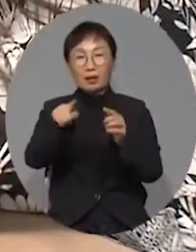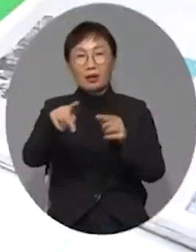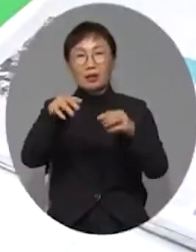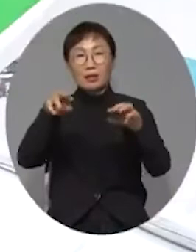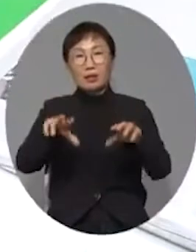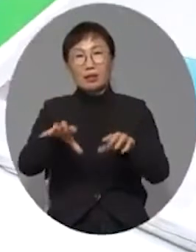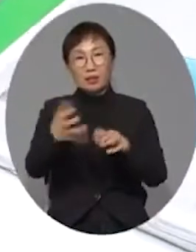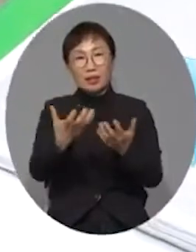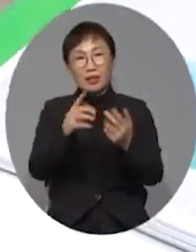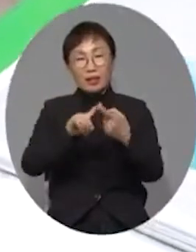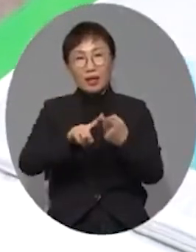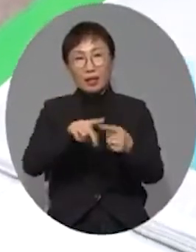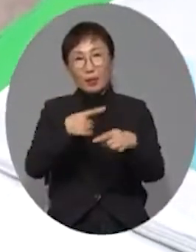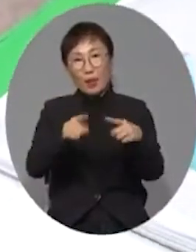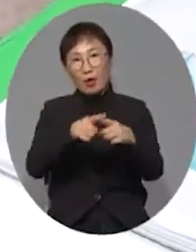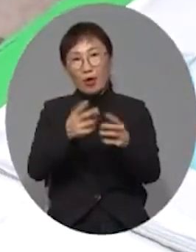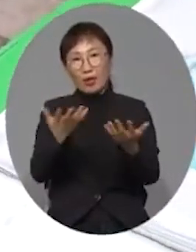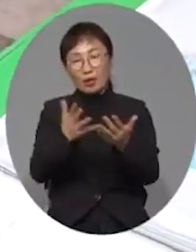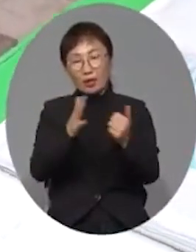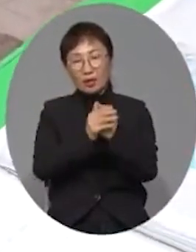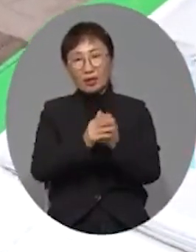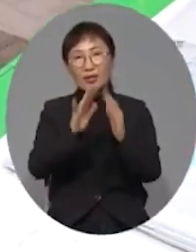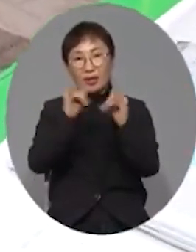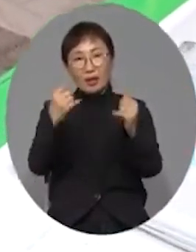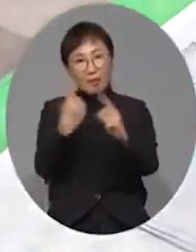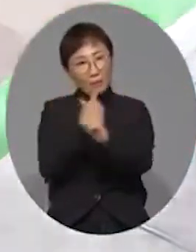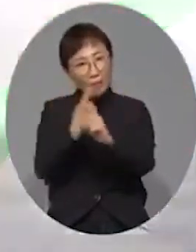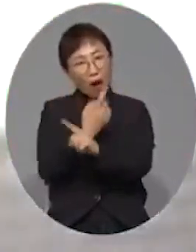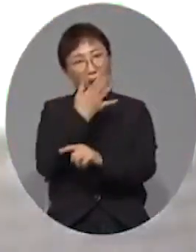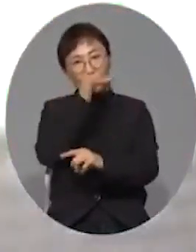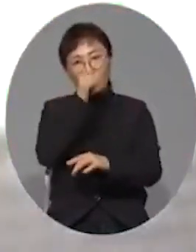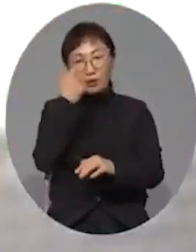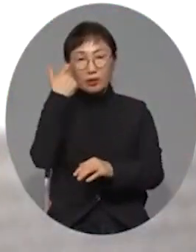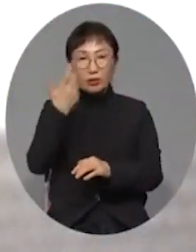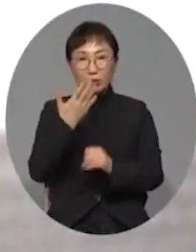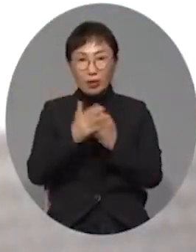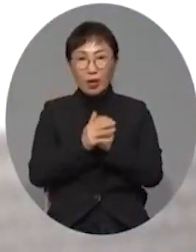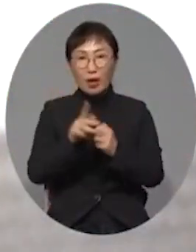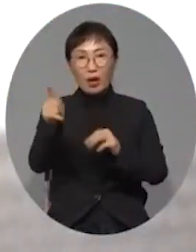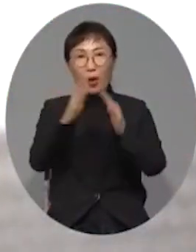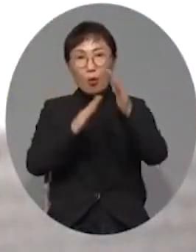작업이 실제적인 쇄신과 물갈이로 이어질지 또 평가의